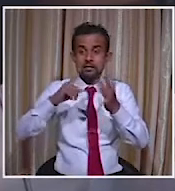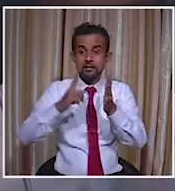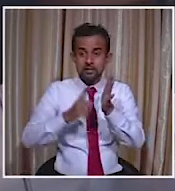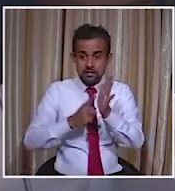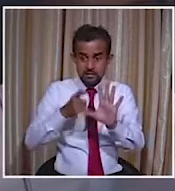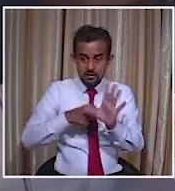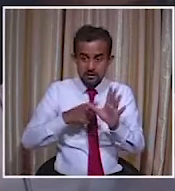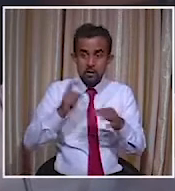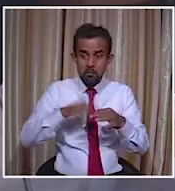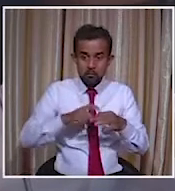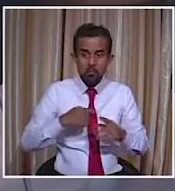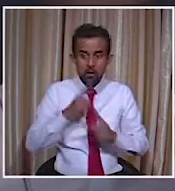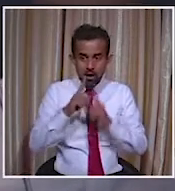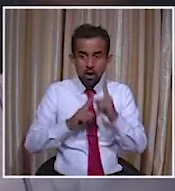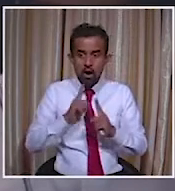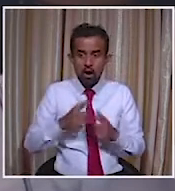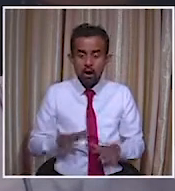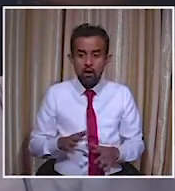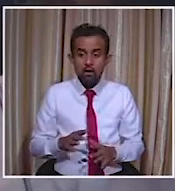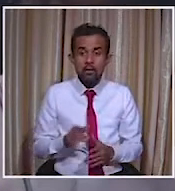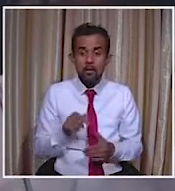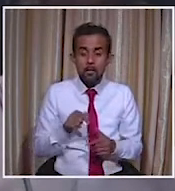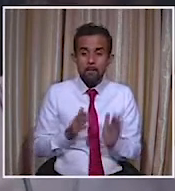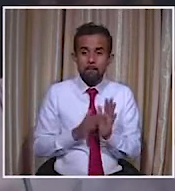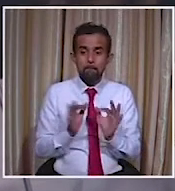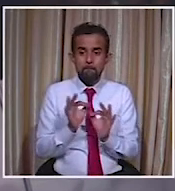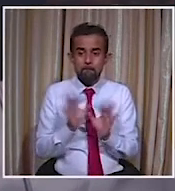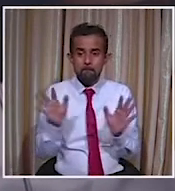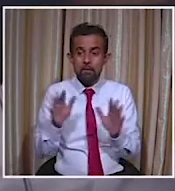කතා කරා. ඒ නිසා කරුණාකරලා මාධ්‍ය